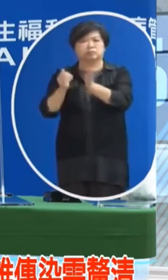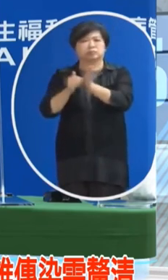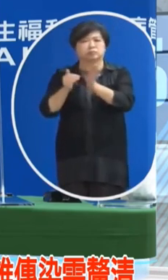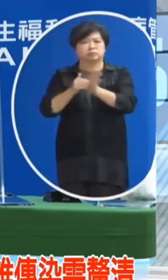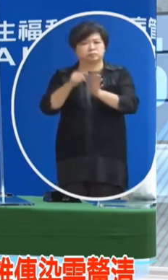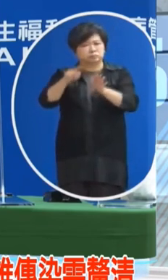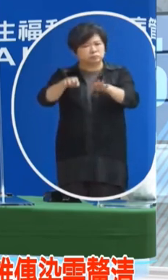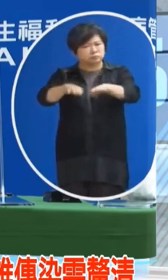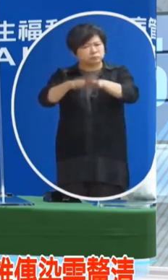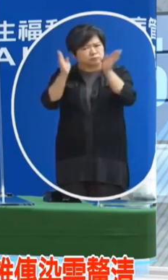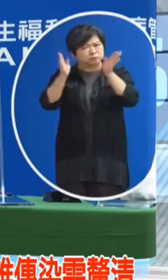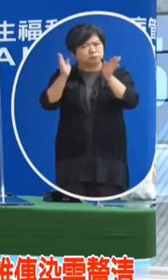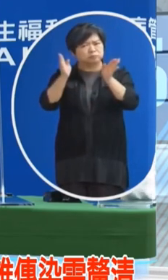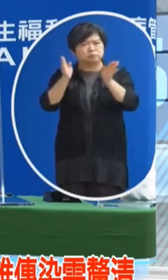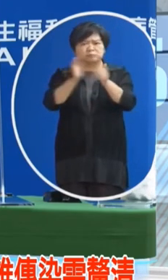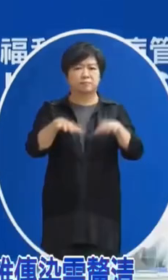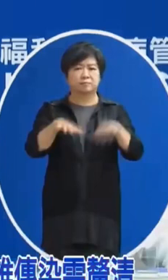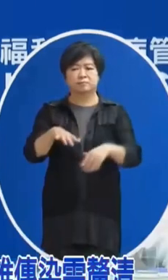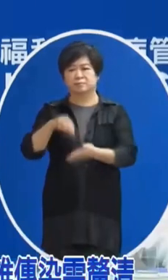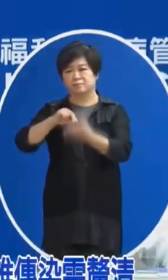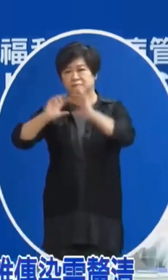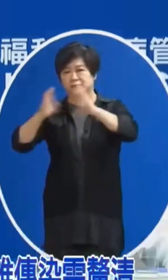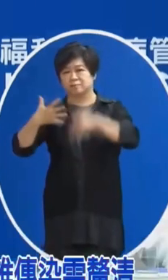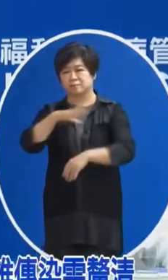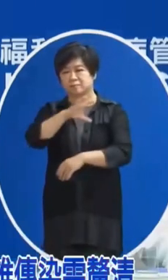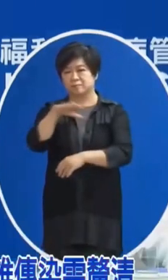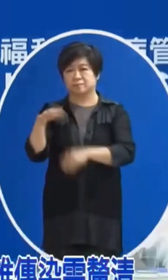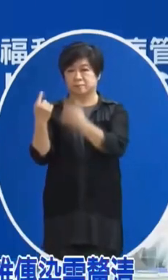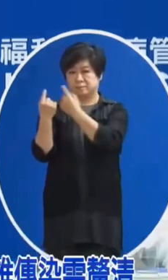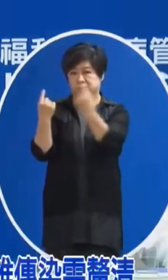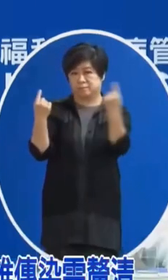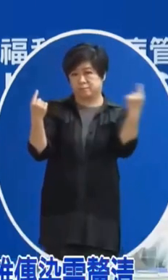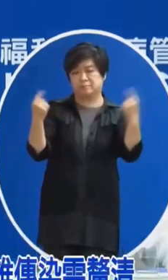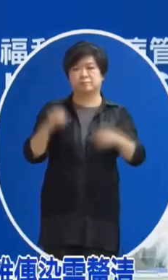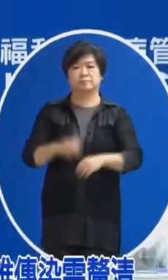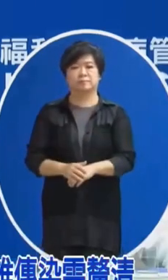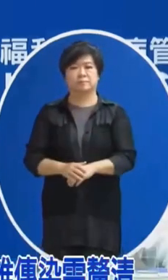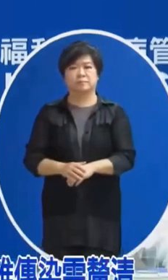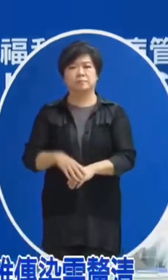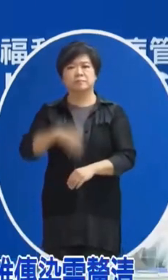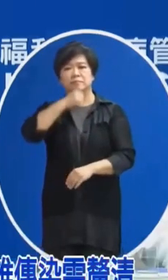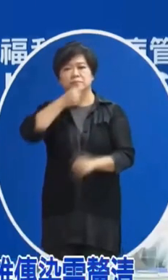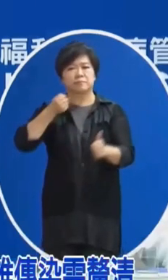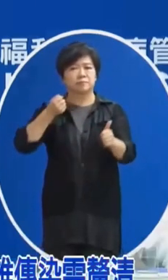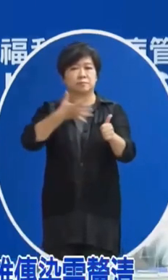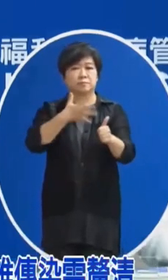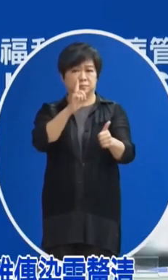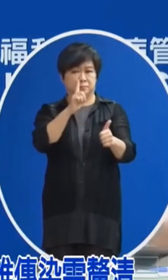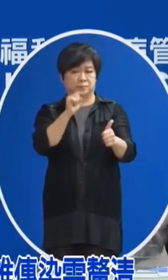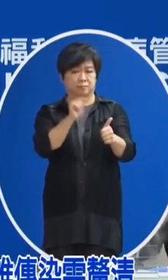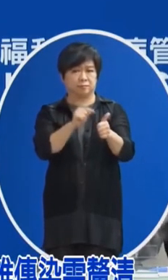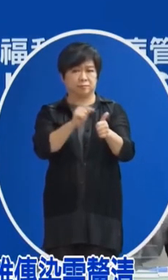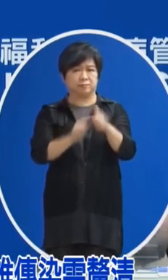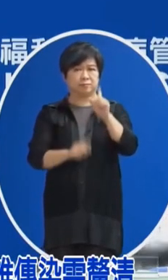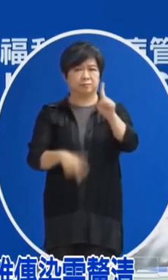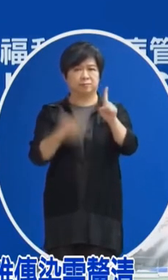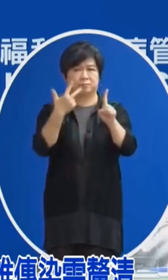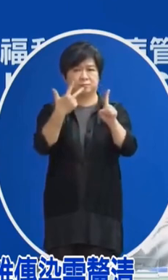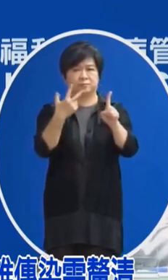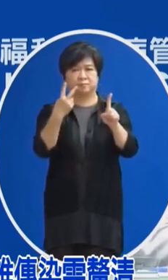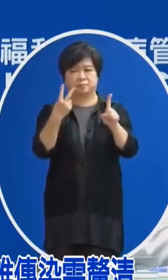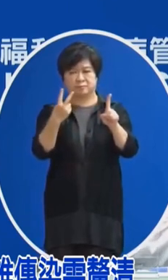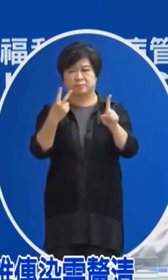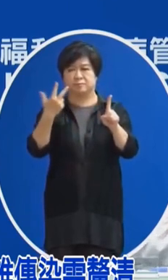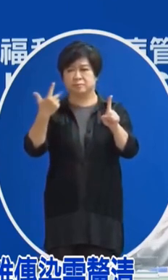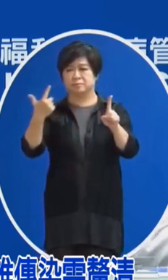给谁，还需要再厘清。 那这里面我们除了本土的案例哈，是一个